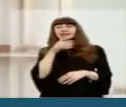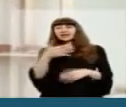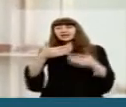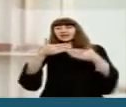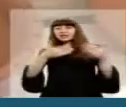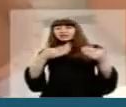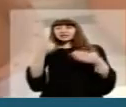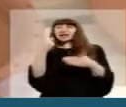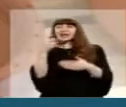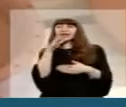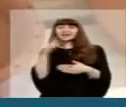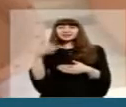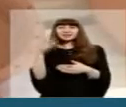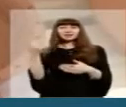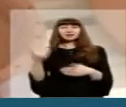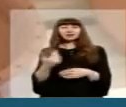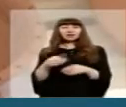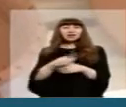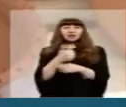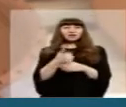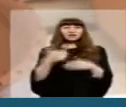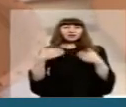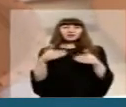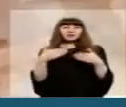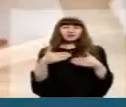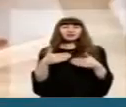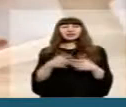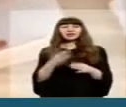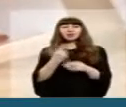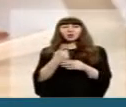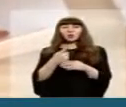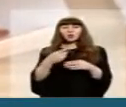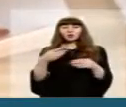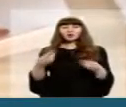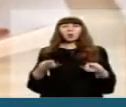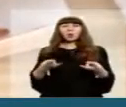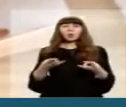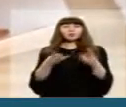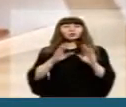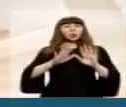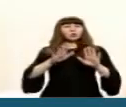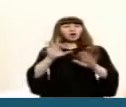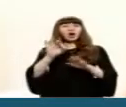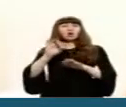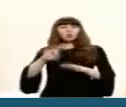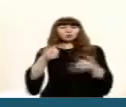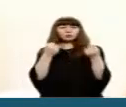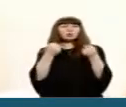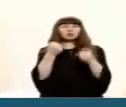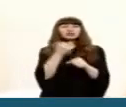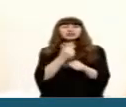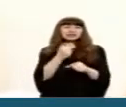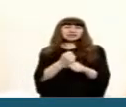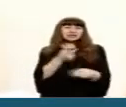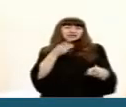столетий назад. Самый главный момент в процессе изготовления гончарного изделия – это обжиг. Только огонь придает глине прочность,